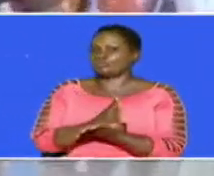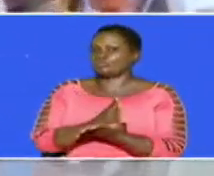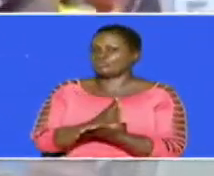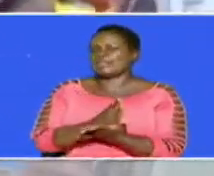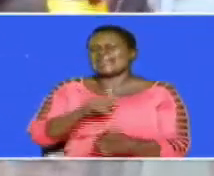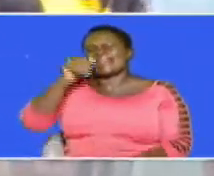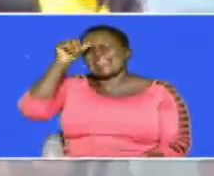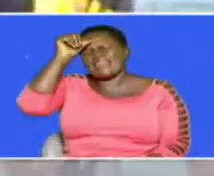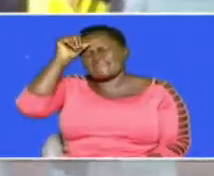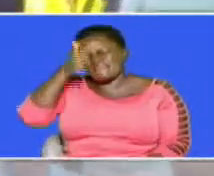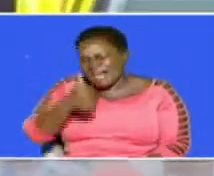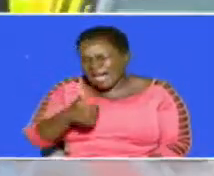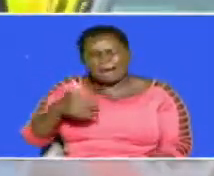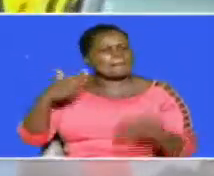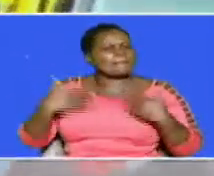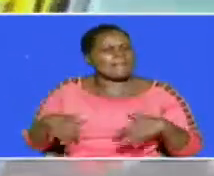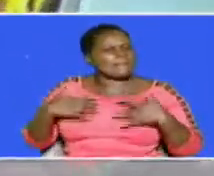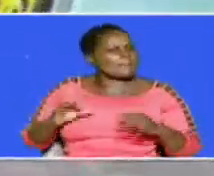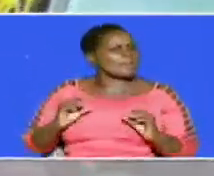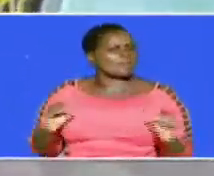Ni mwerevu, msimchezee.